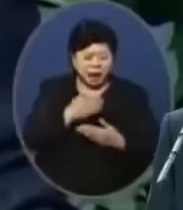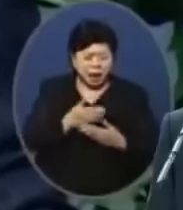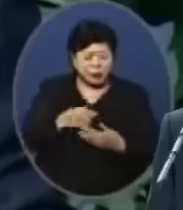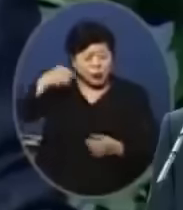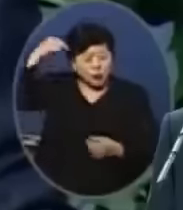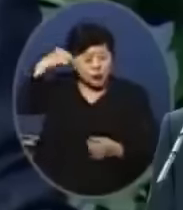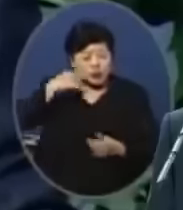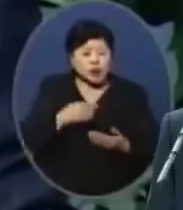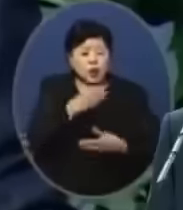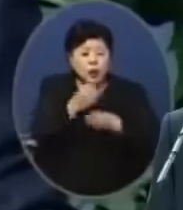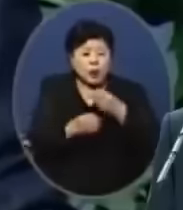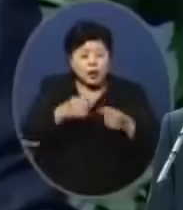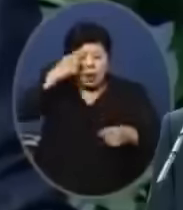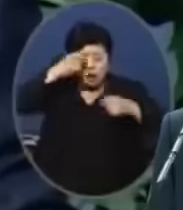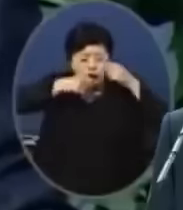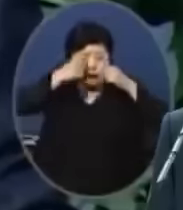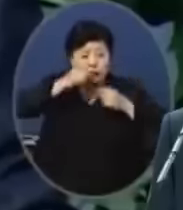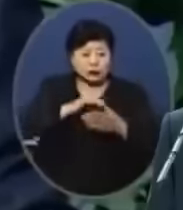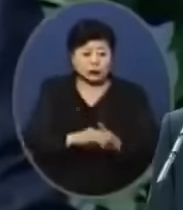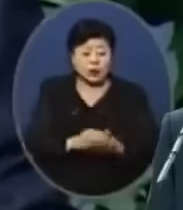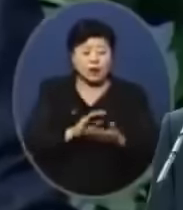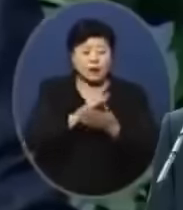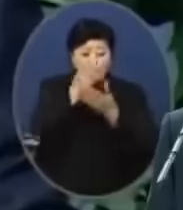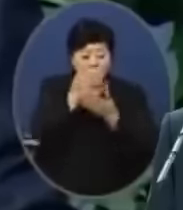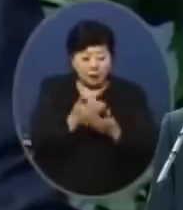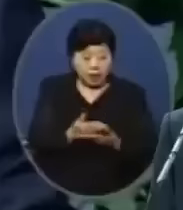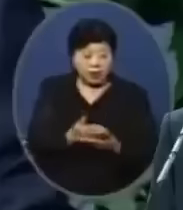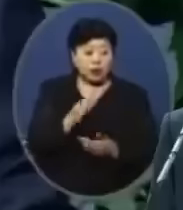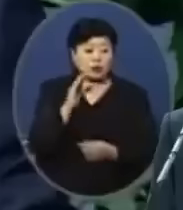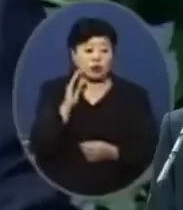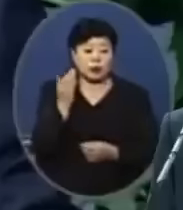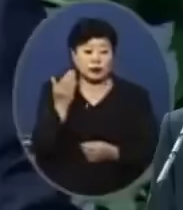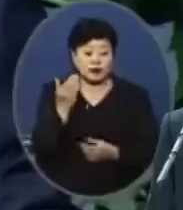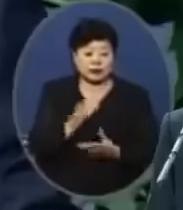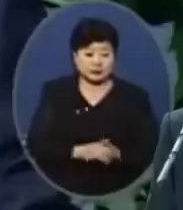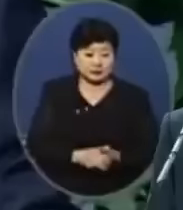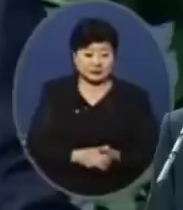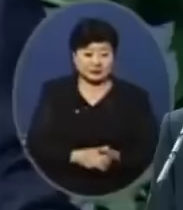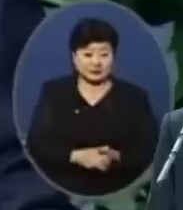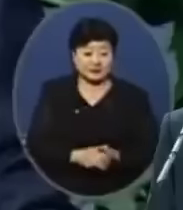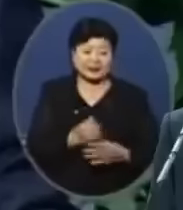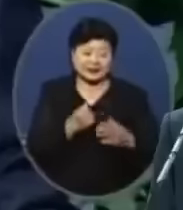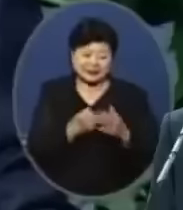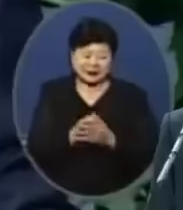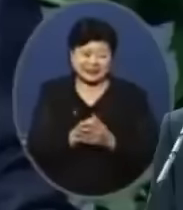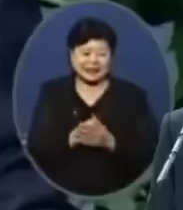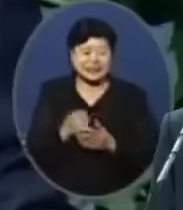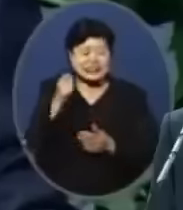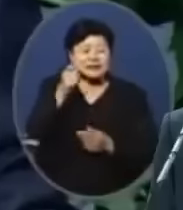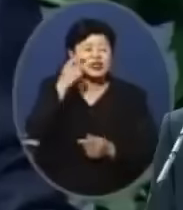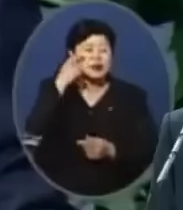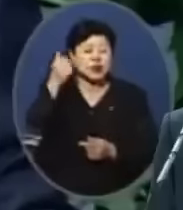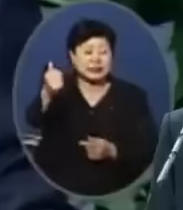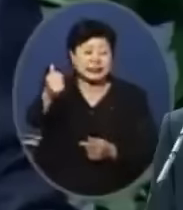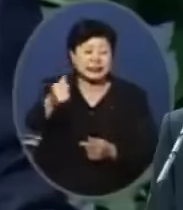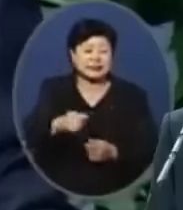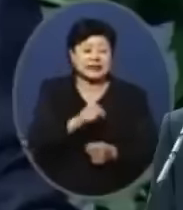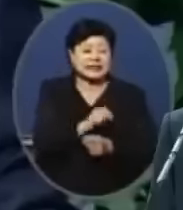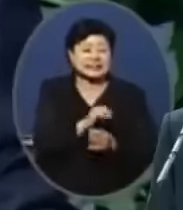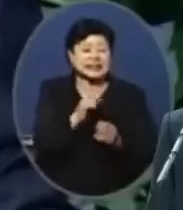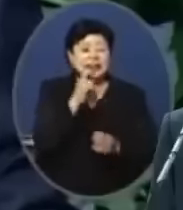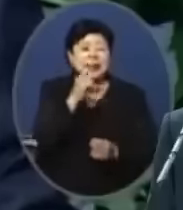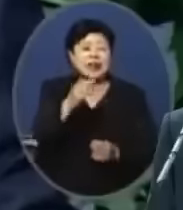느끼고 회개하고 눈물을 흘리고 변화를 체험한 것입니다. 그래서 스펄전 목사님은 기자들을